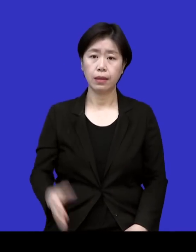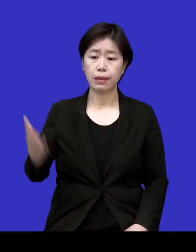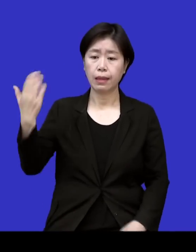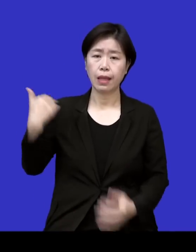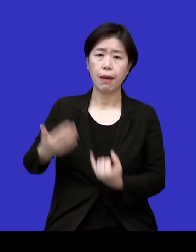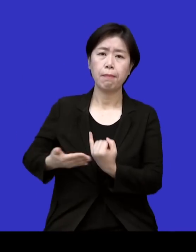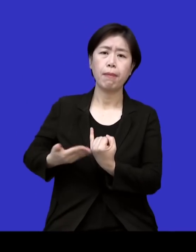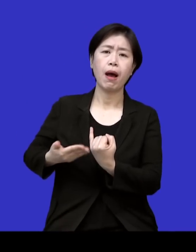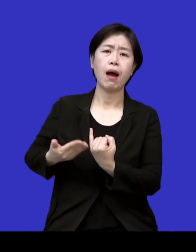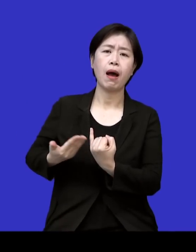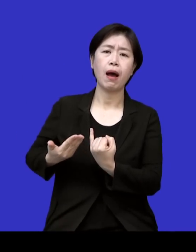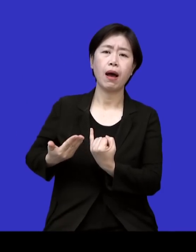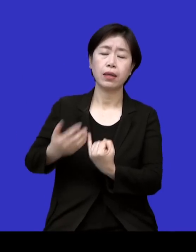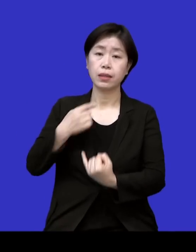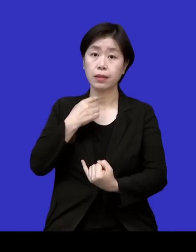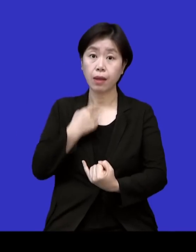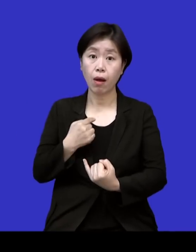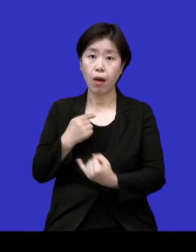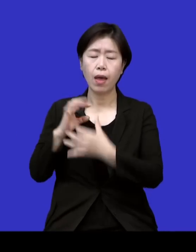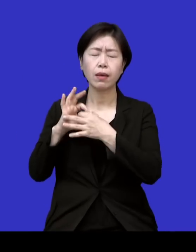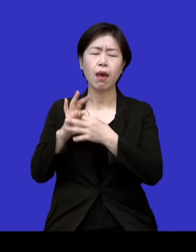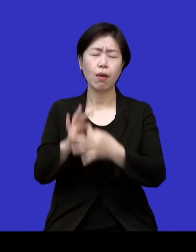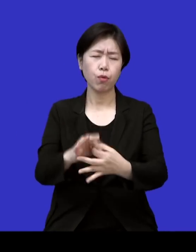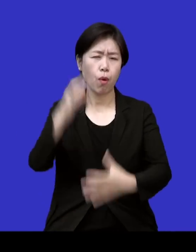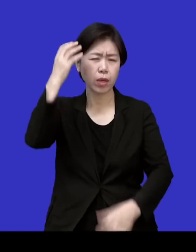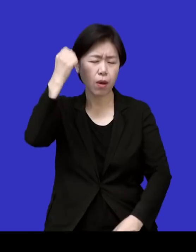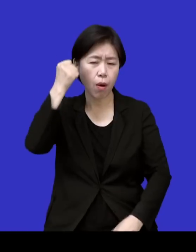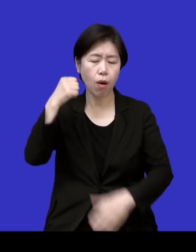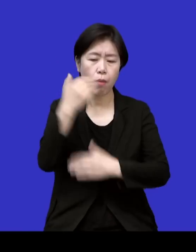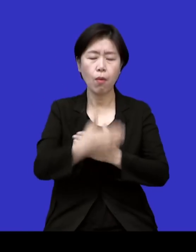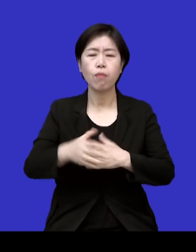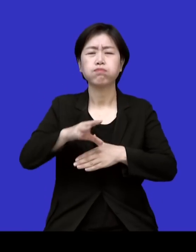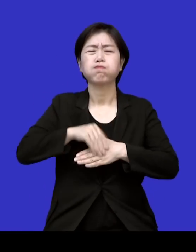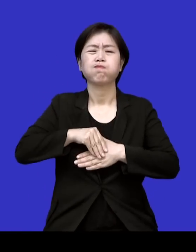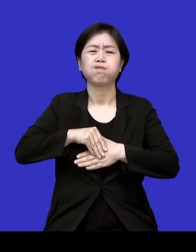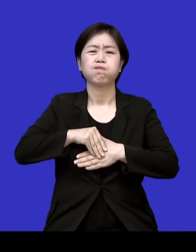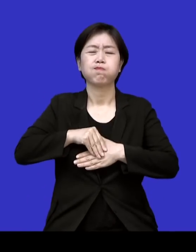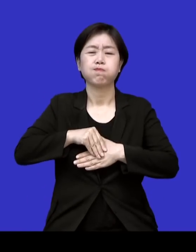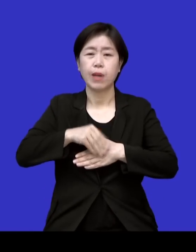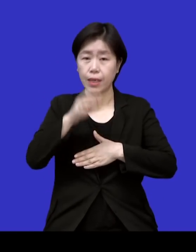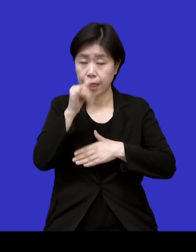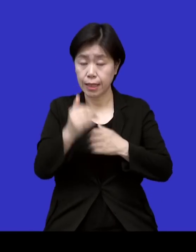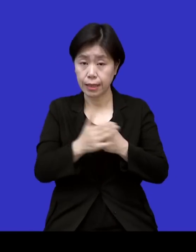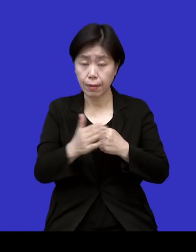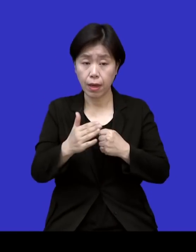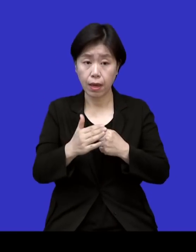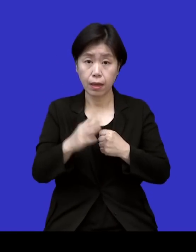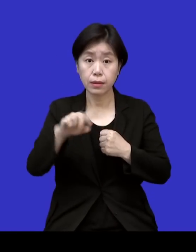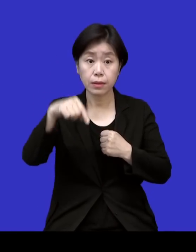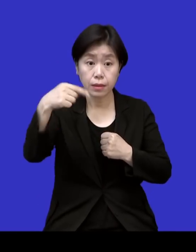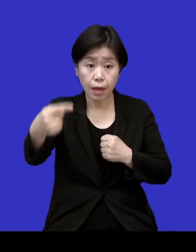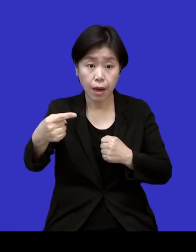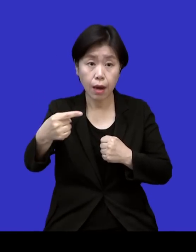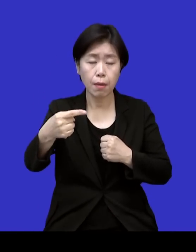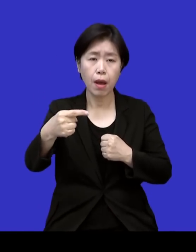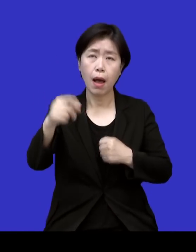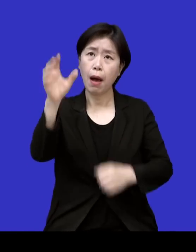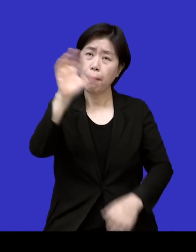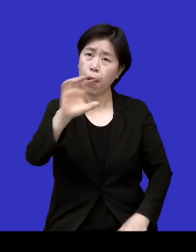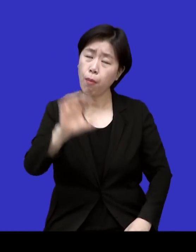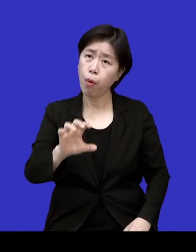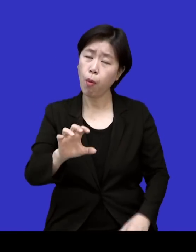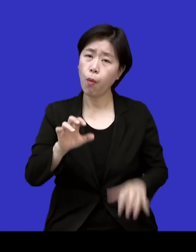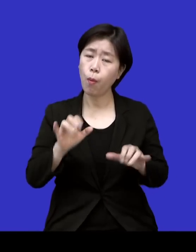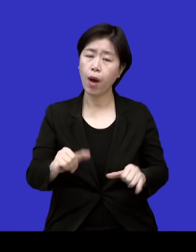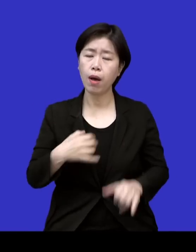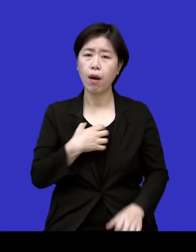거기서 끝이 아니라 네. 몸에 이제 그런 기억들이 다 남거든요. 그러니까 계속 뭔가 그 일이 계속 반복되는 기분이에요.